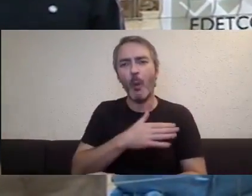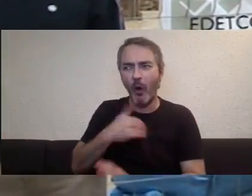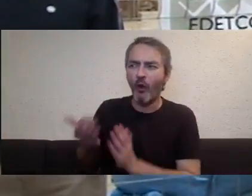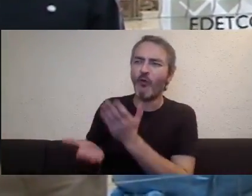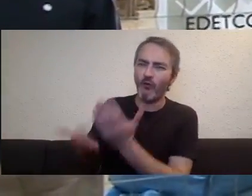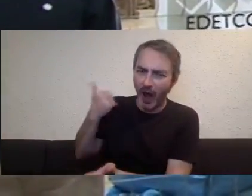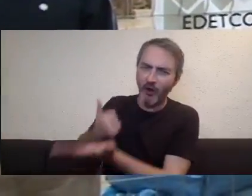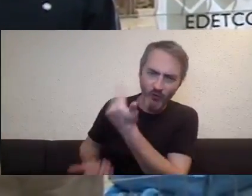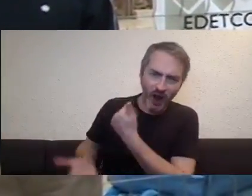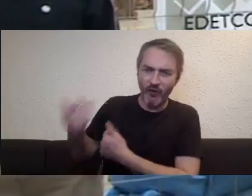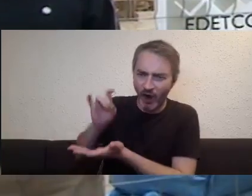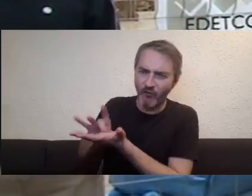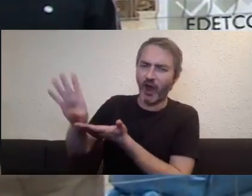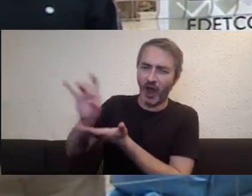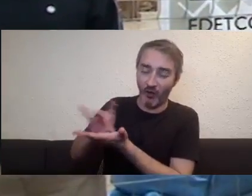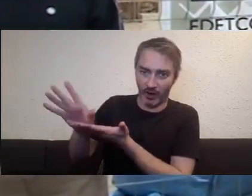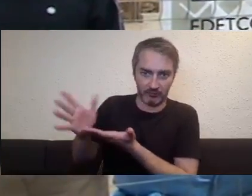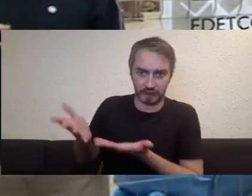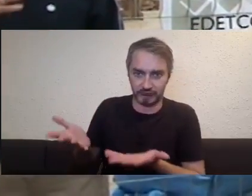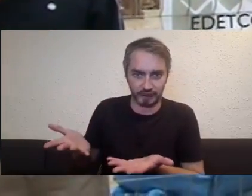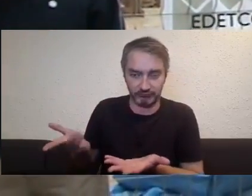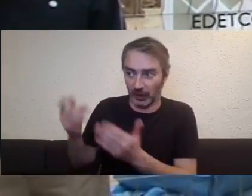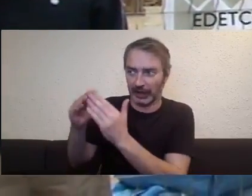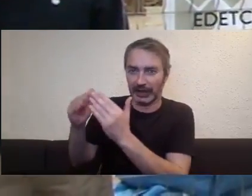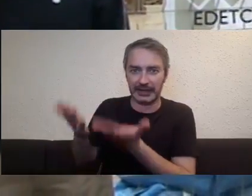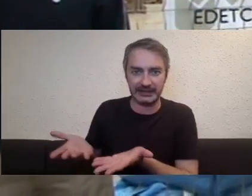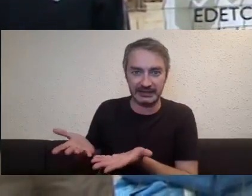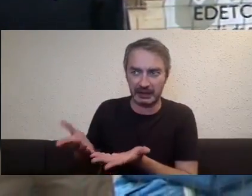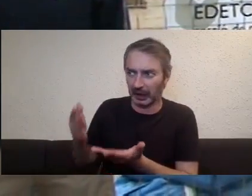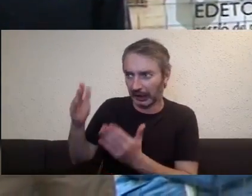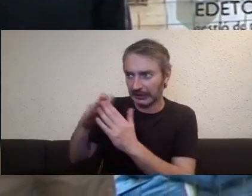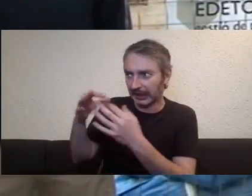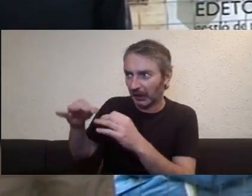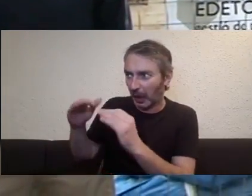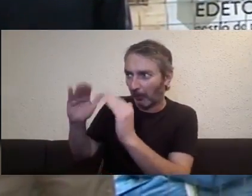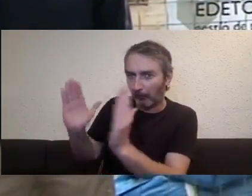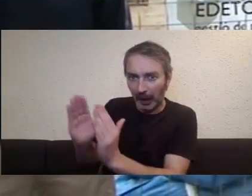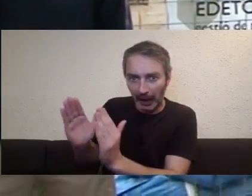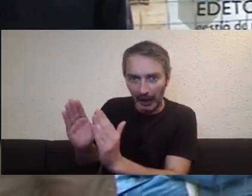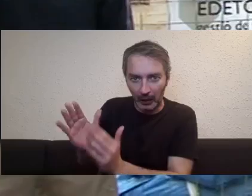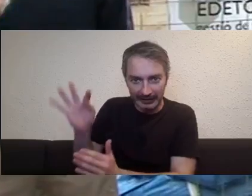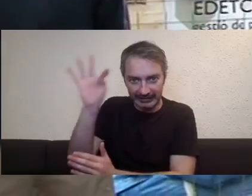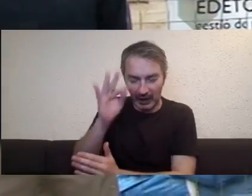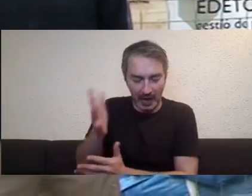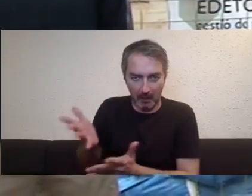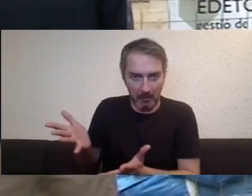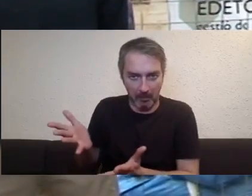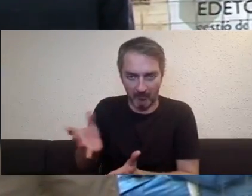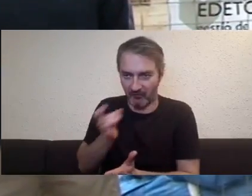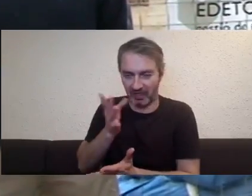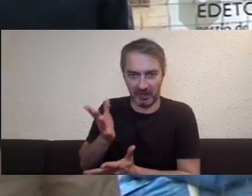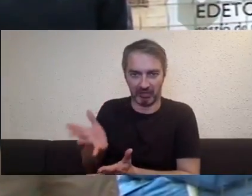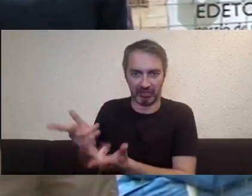hores intentant desallotjar una casa que al principi pues, era petitona, no sé quants metres devia tenir,